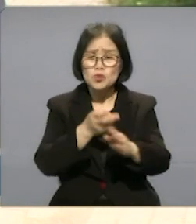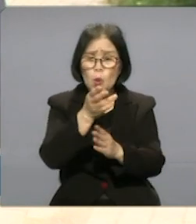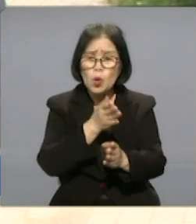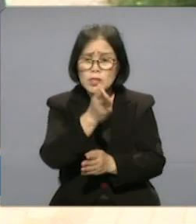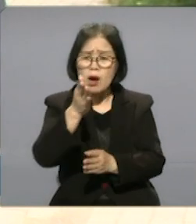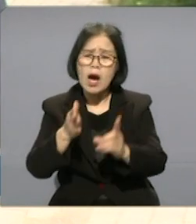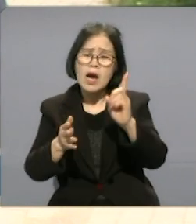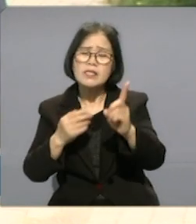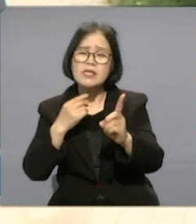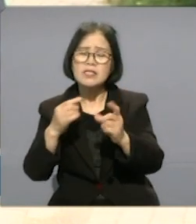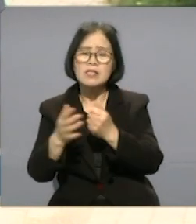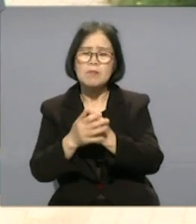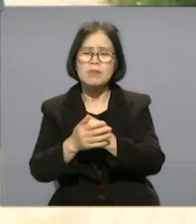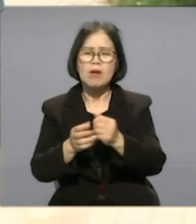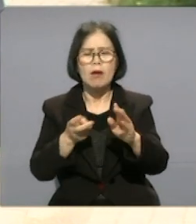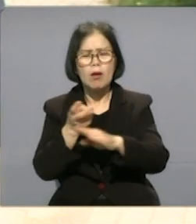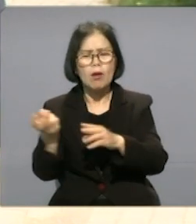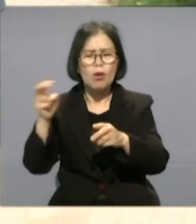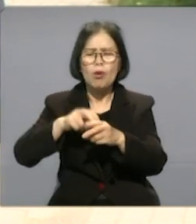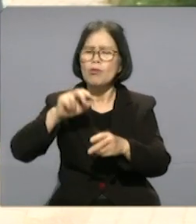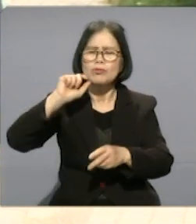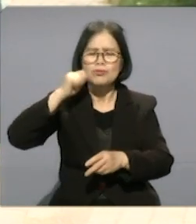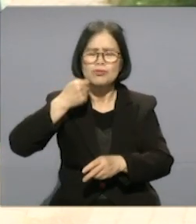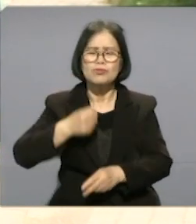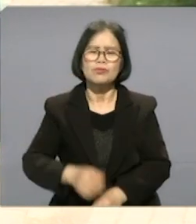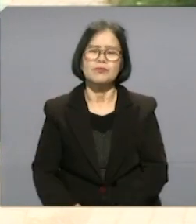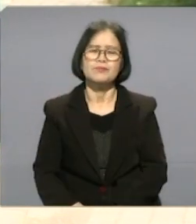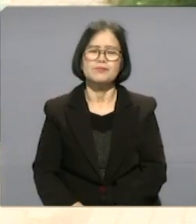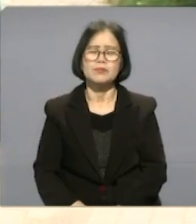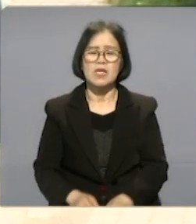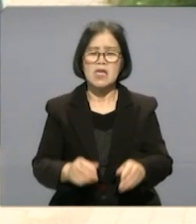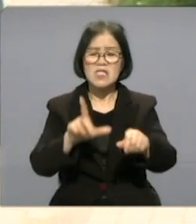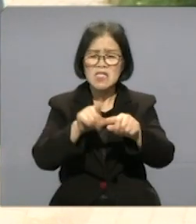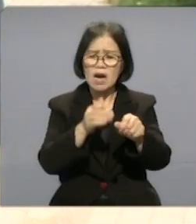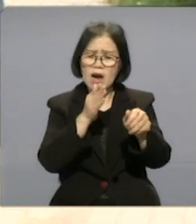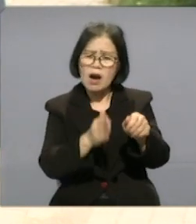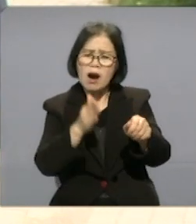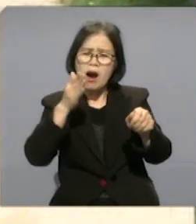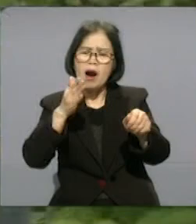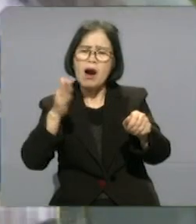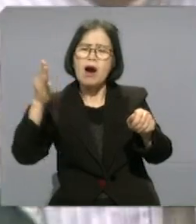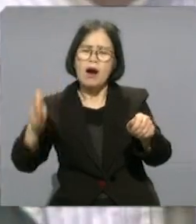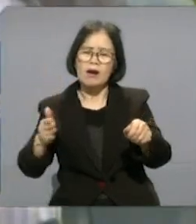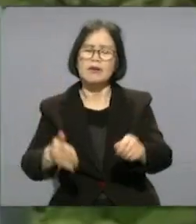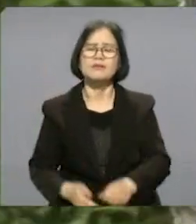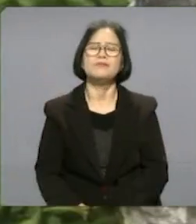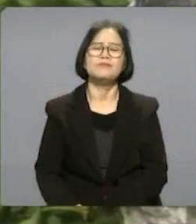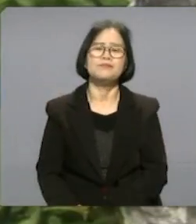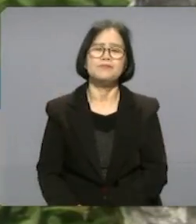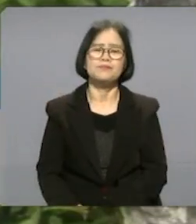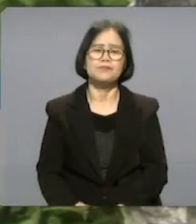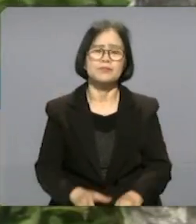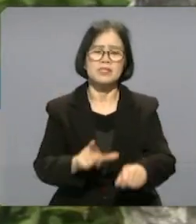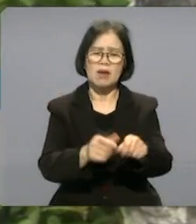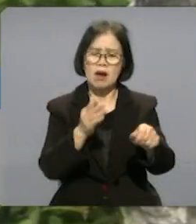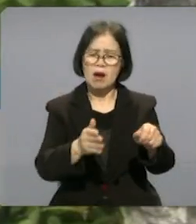개에 불과해 교통 접근성이 떨어집니다. 여기에 배차 간격마저 늘어났습니다. 배차 간격을